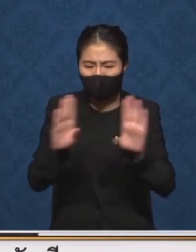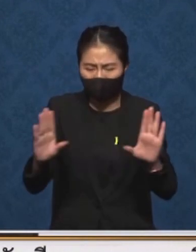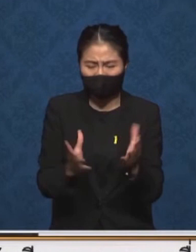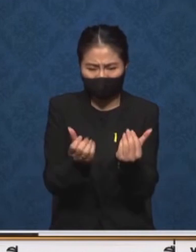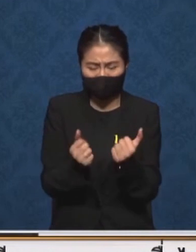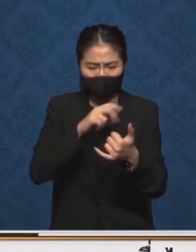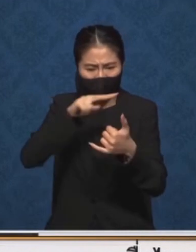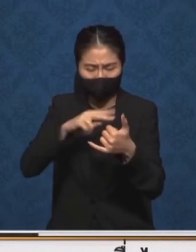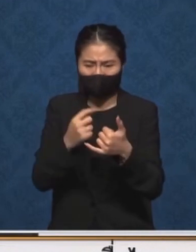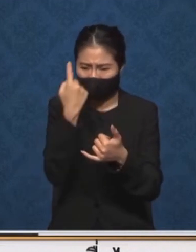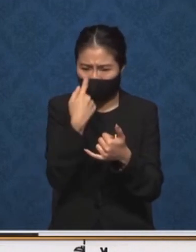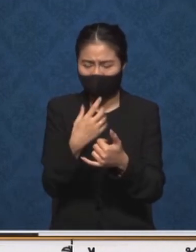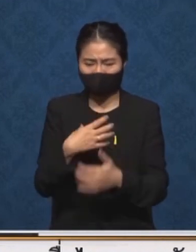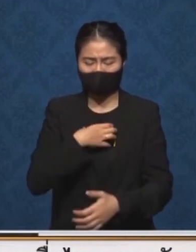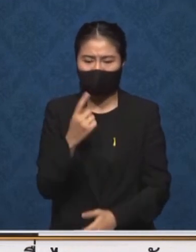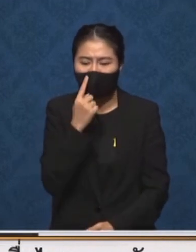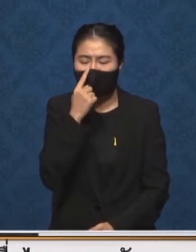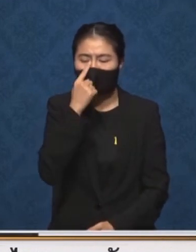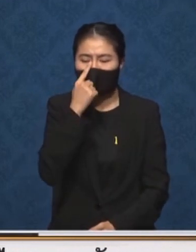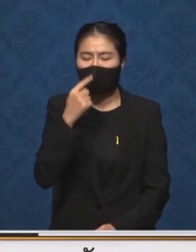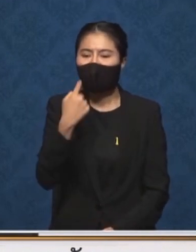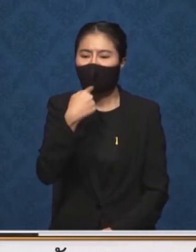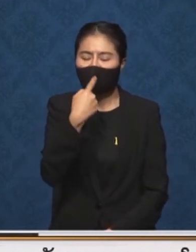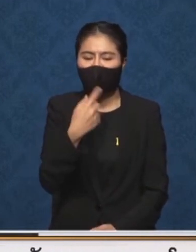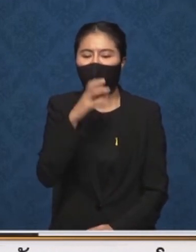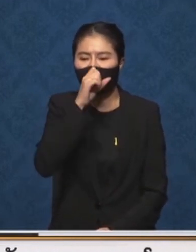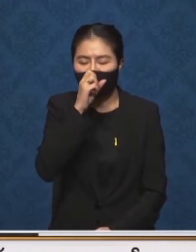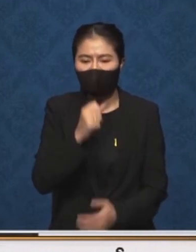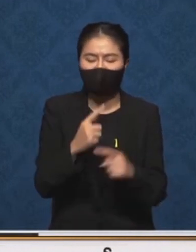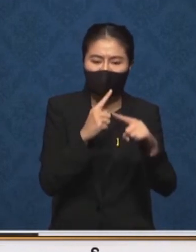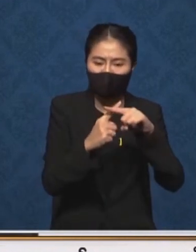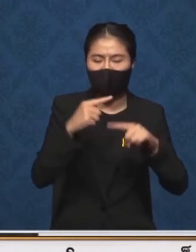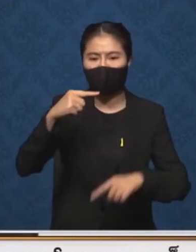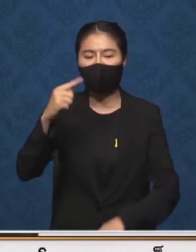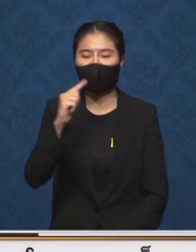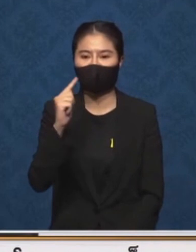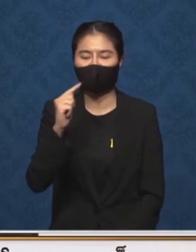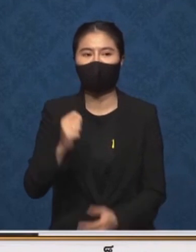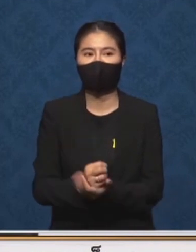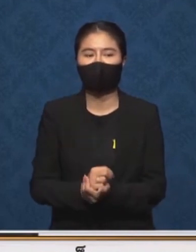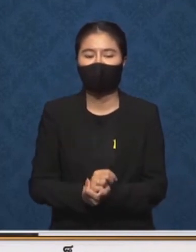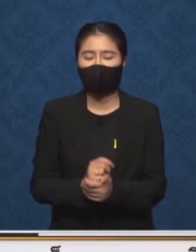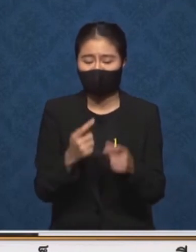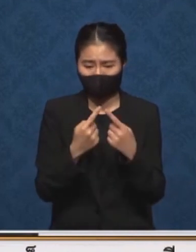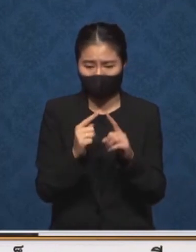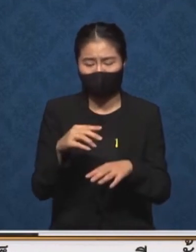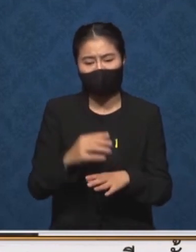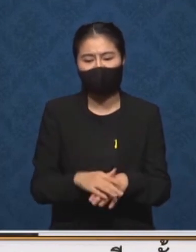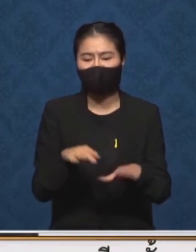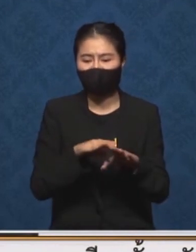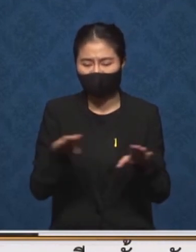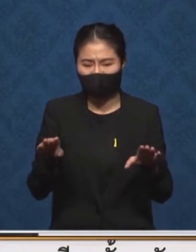ครเดินเข้าไปก็ตรวจให้ 5 นาทีรู้ถึงแ้ว่าผลอย่างนี้ไม่ใช่มาตรฐาน